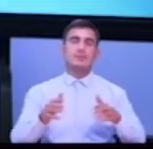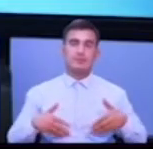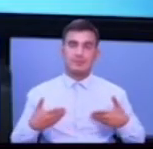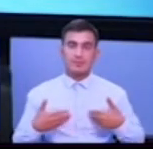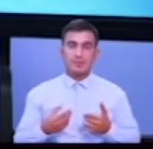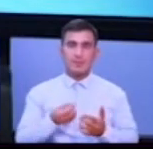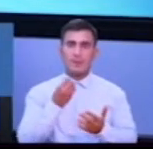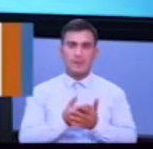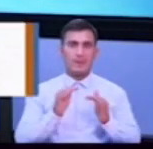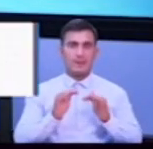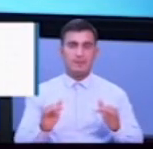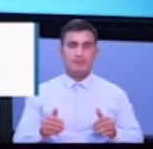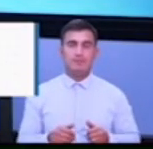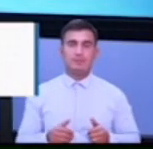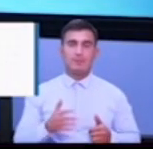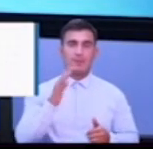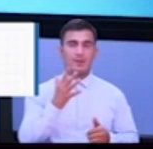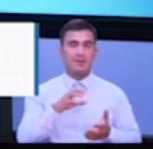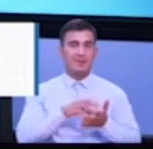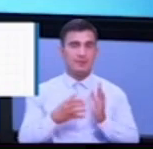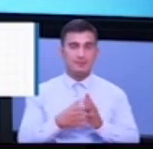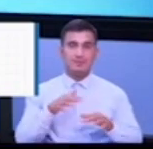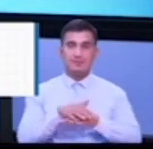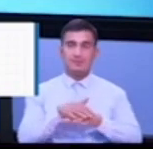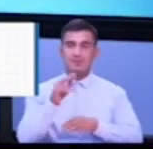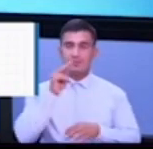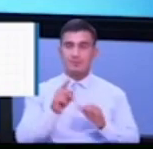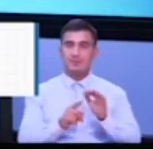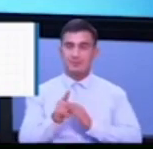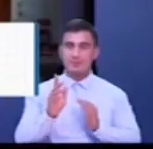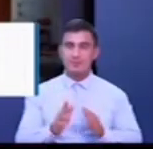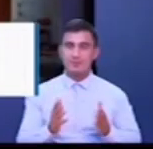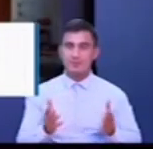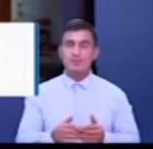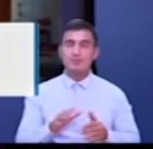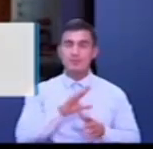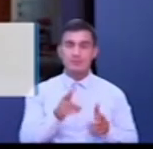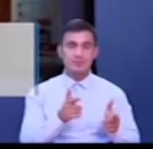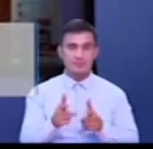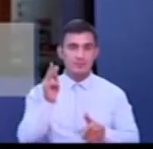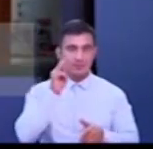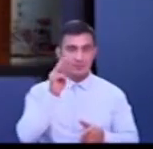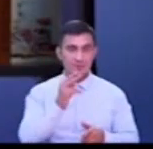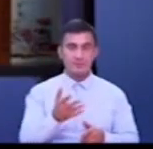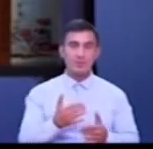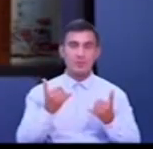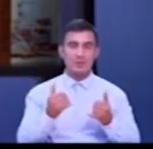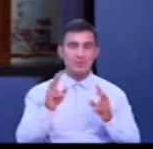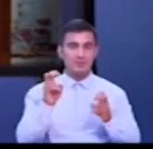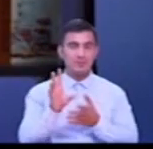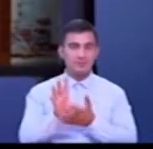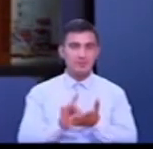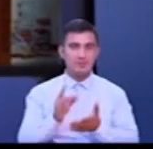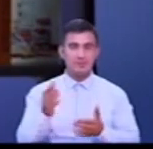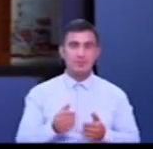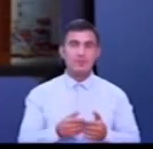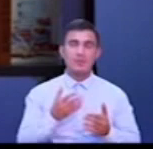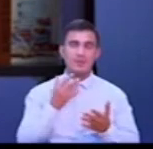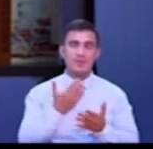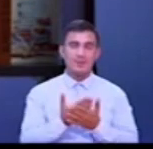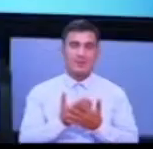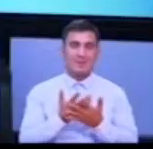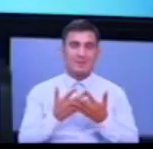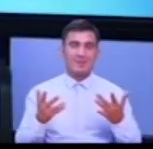Assalomu alaykum aziz bolajonlar. 5-sinfda matematika darsini boshlaymiz. Darsga tayyor bo'lsangiz, bugungi mavzuni yozib oling.